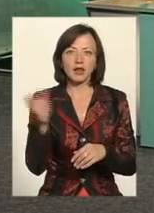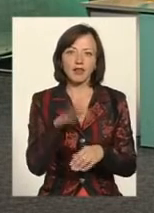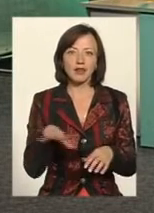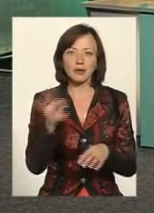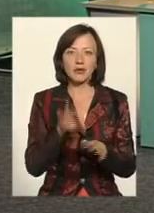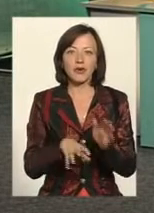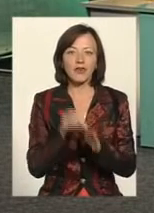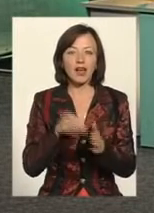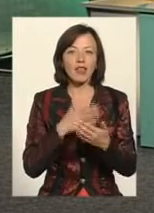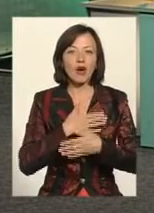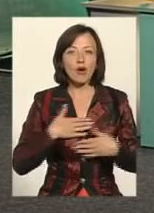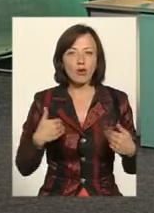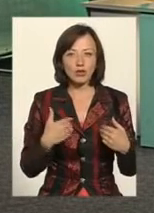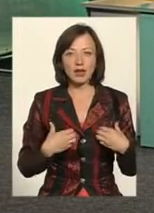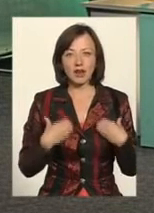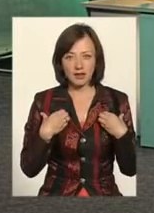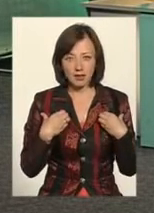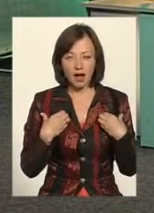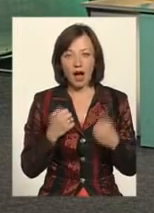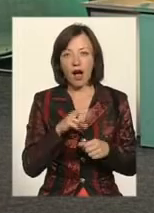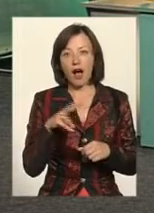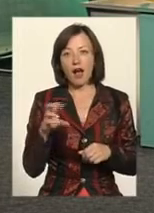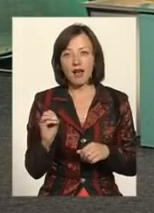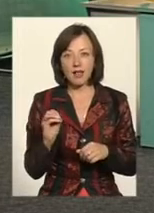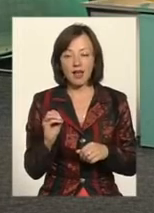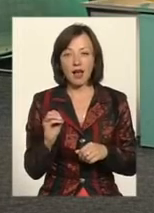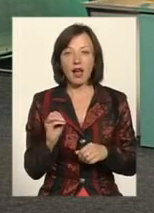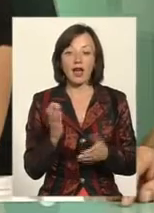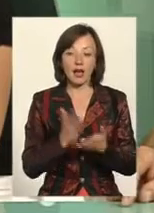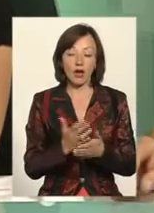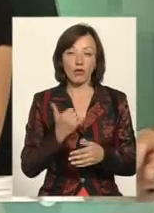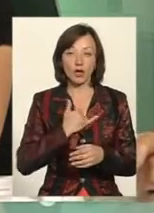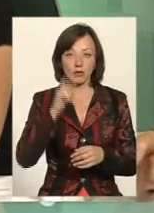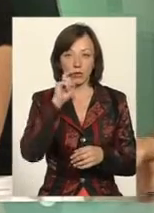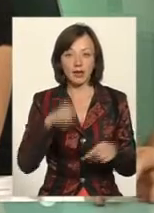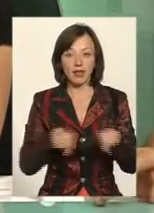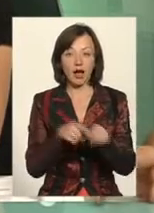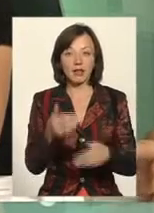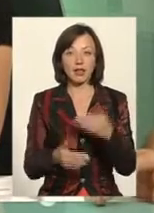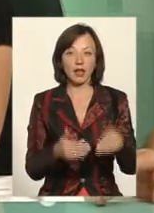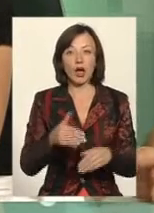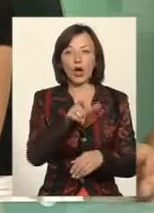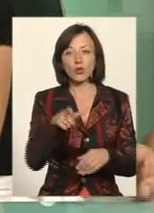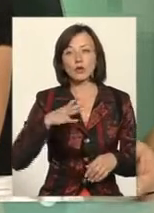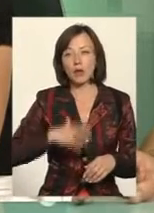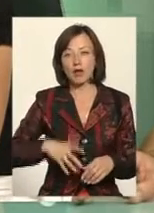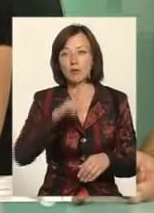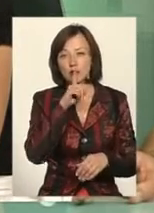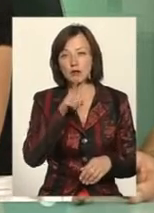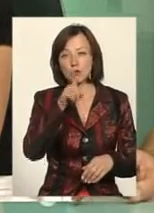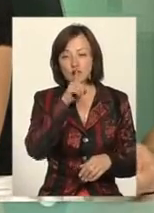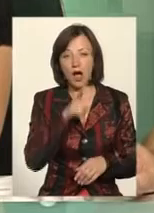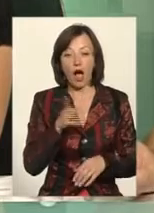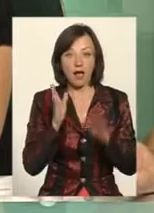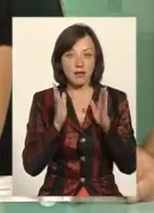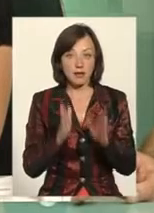Дуже багато. Я не хочу налітати жахи. Ну, в нас є така тенденція в Україні. От люди терплять, мовчать. А